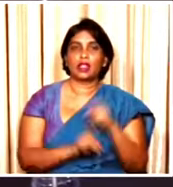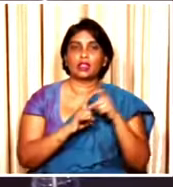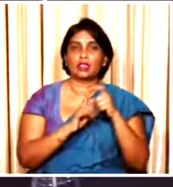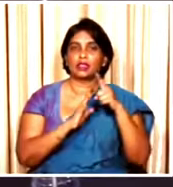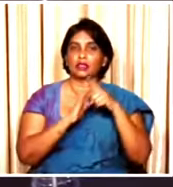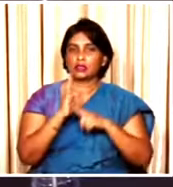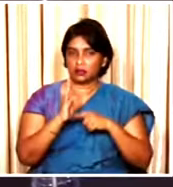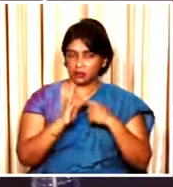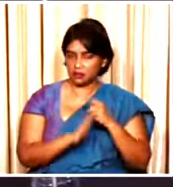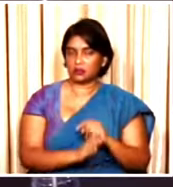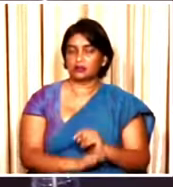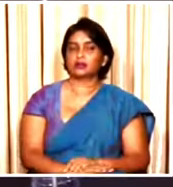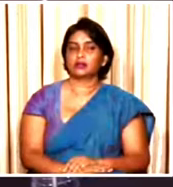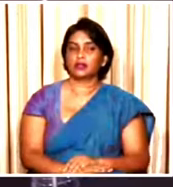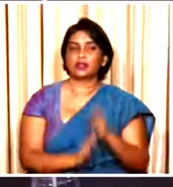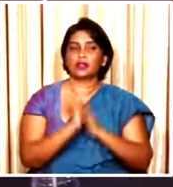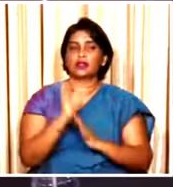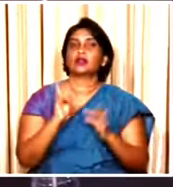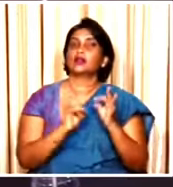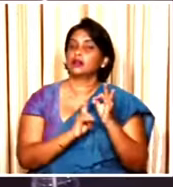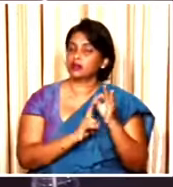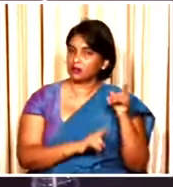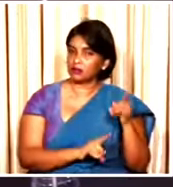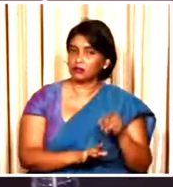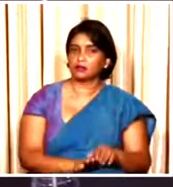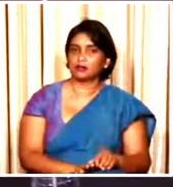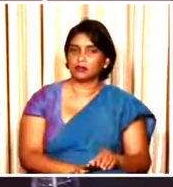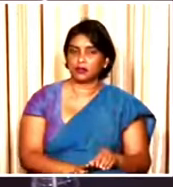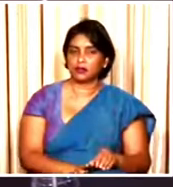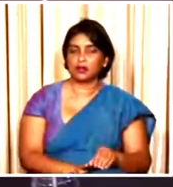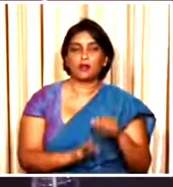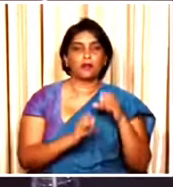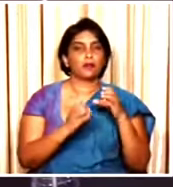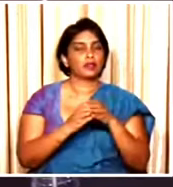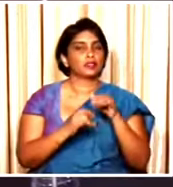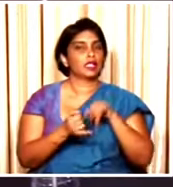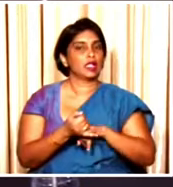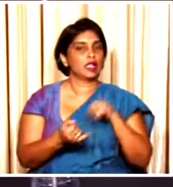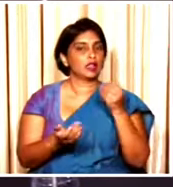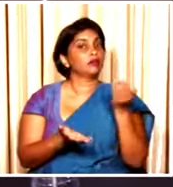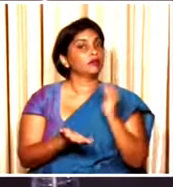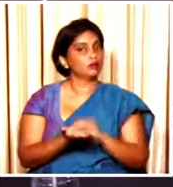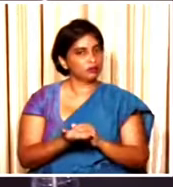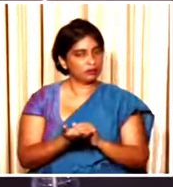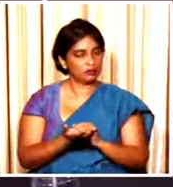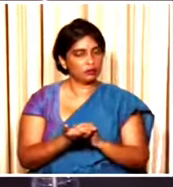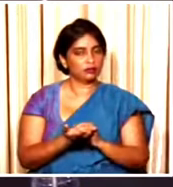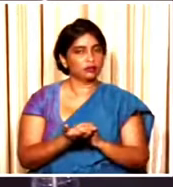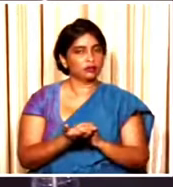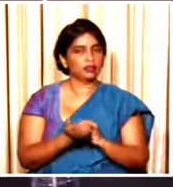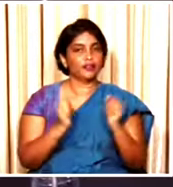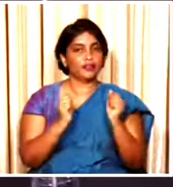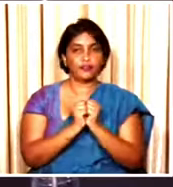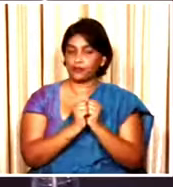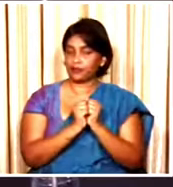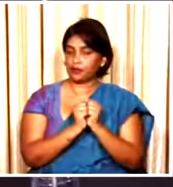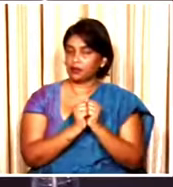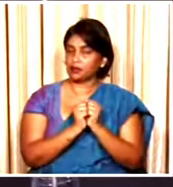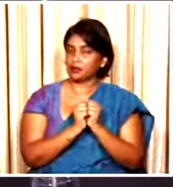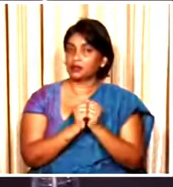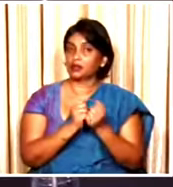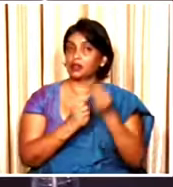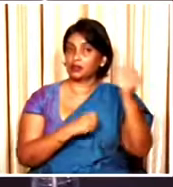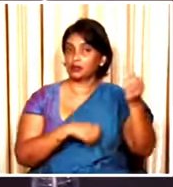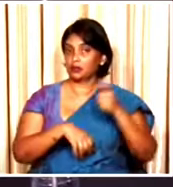දයාසිරි ජයශේකර මන්ත්‍රීතුමාට පක්ෂයේ ලේකම් ධුරයේ නැවත වැඩ කරන්න